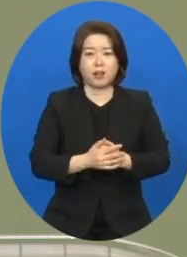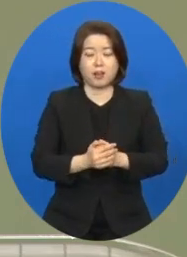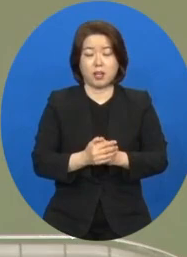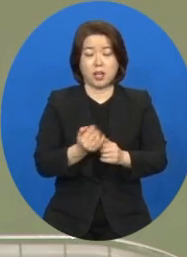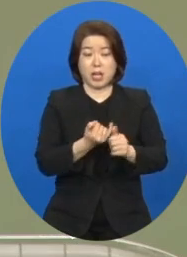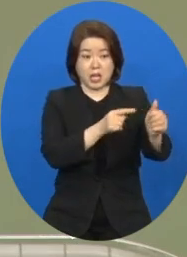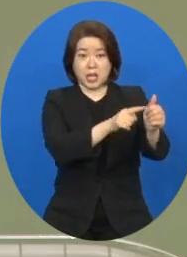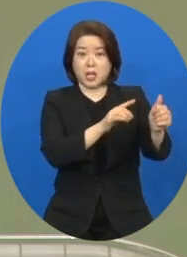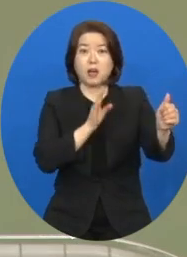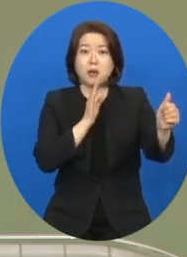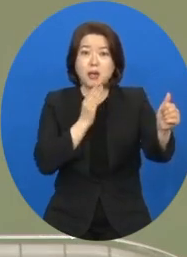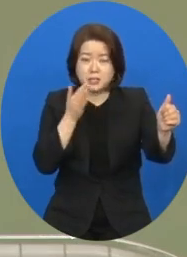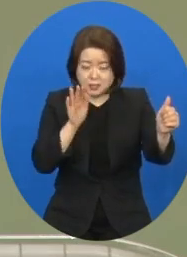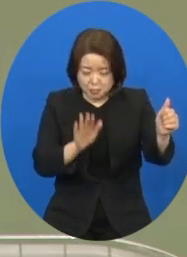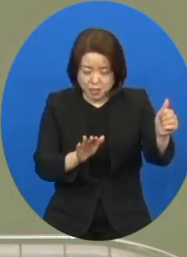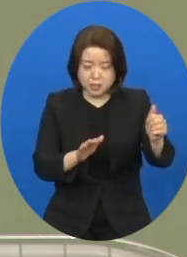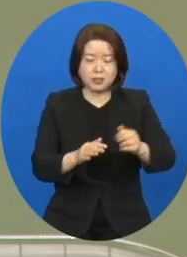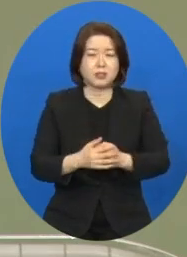남편이지만